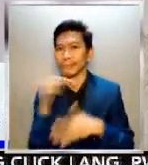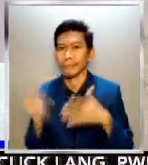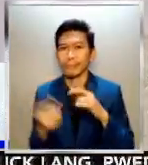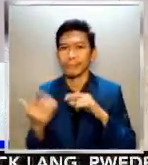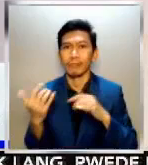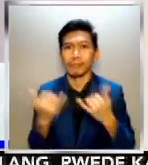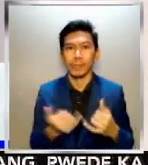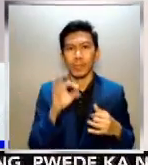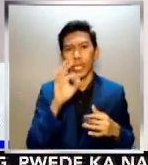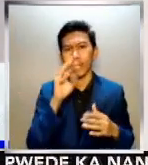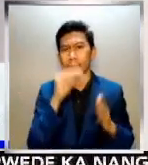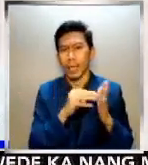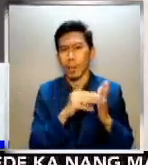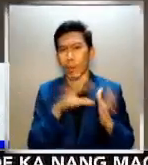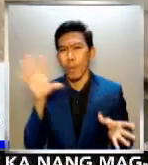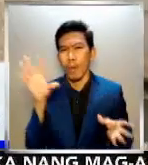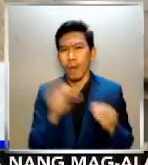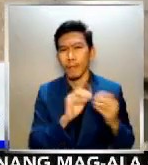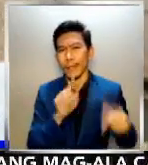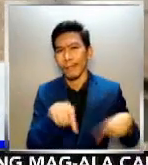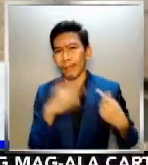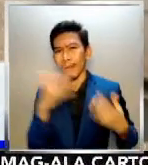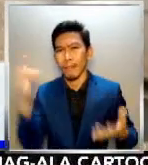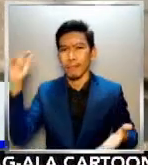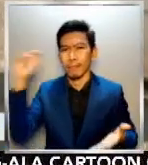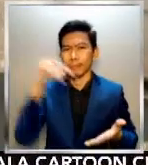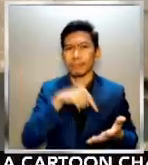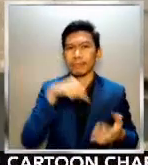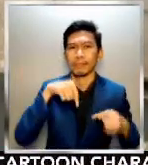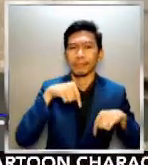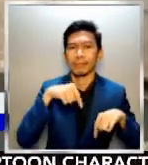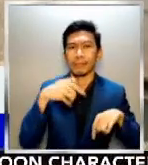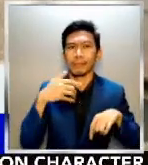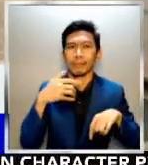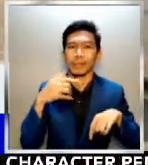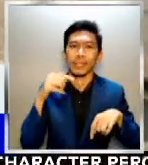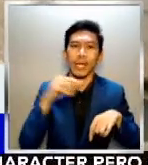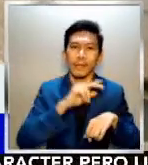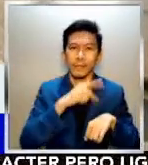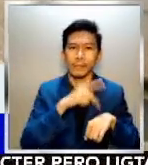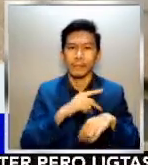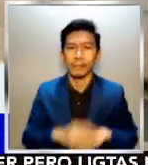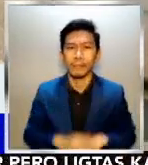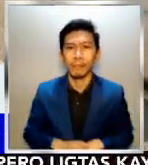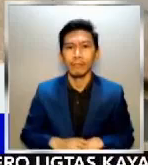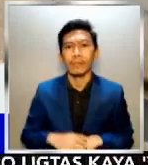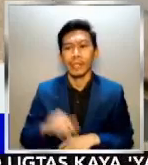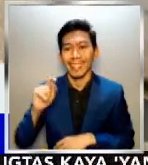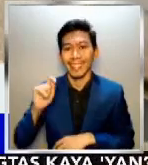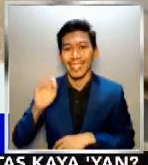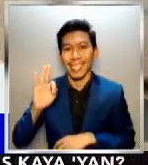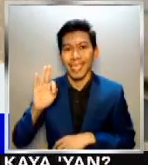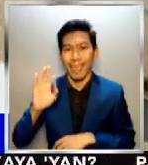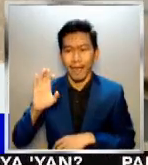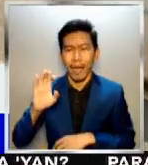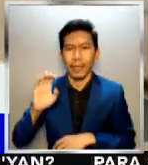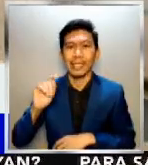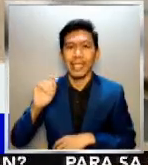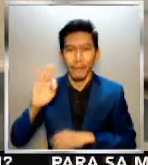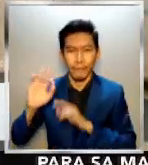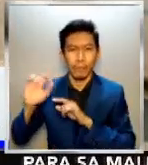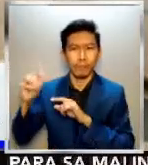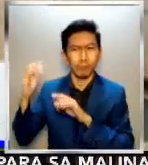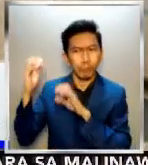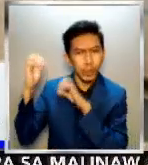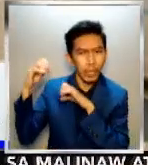Sinovac vaccines na nakarating sa bansa. Umaasa ang National Task Force Against COVID-19 na sunod-sunod na ang pagdating ng mga bakuna